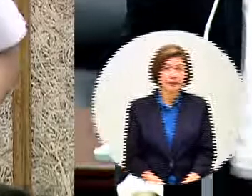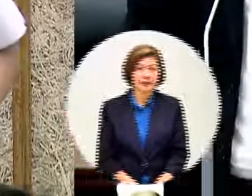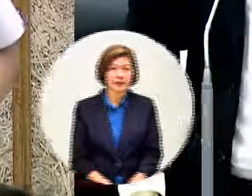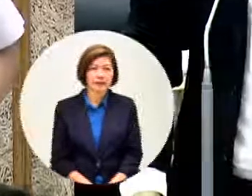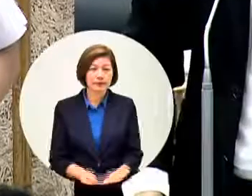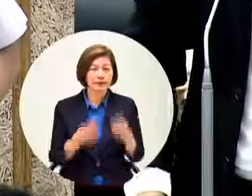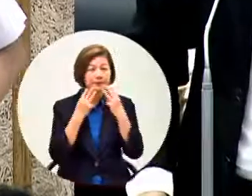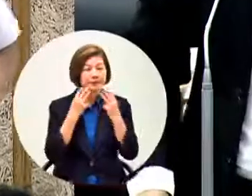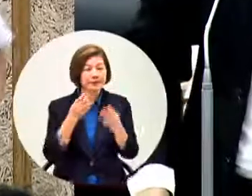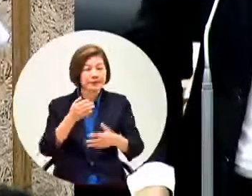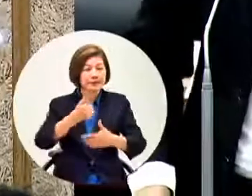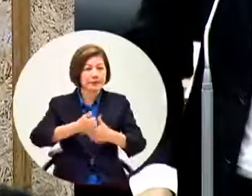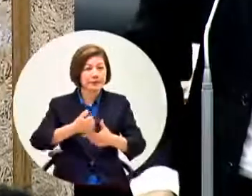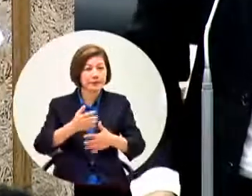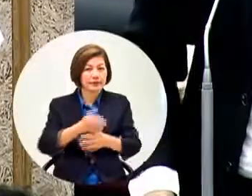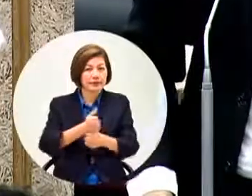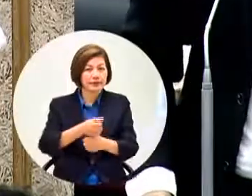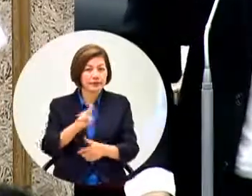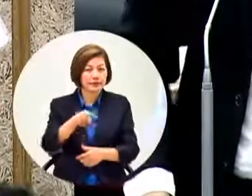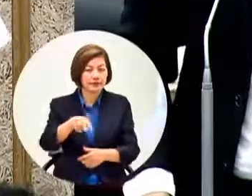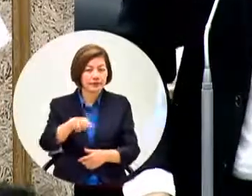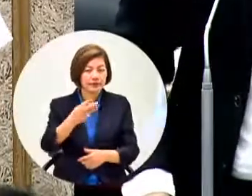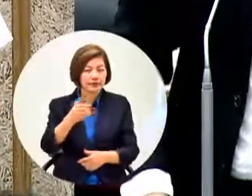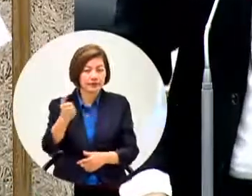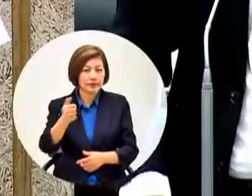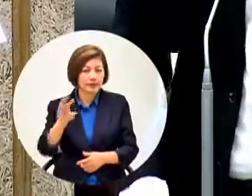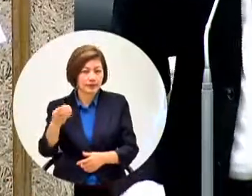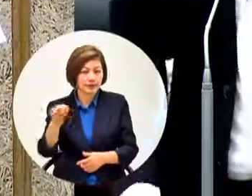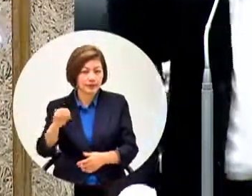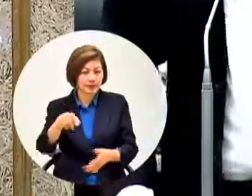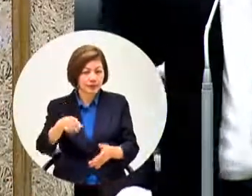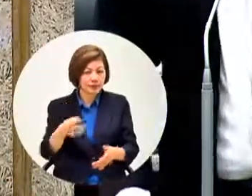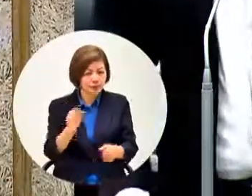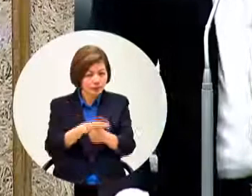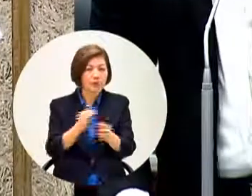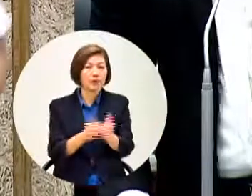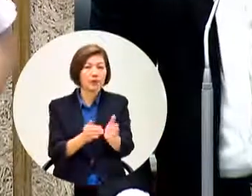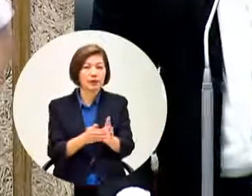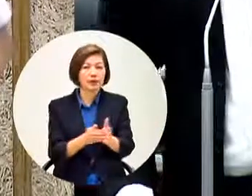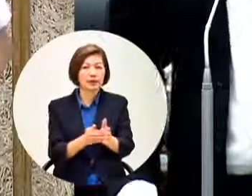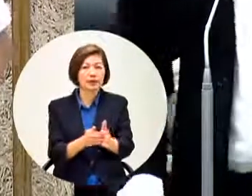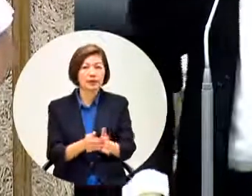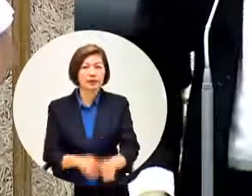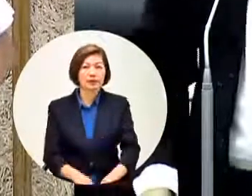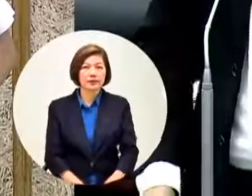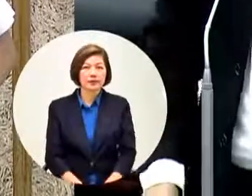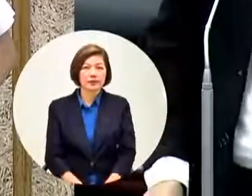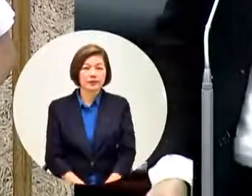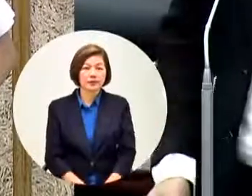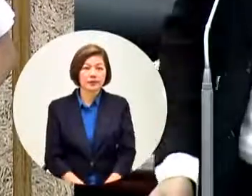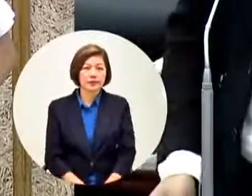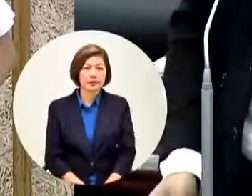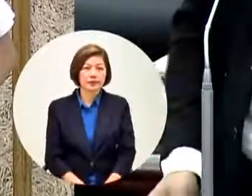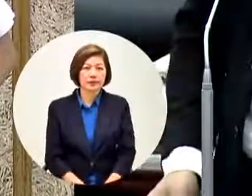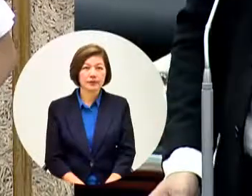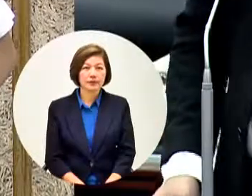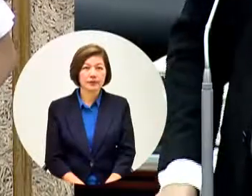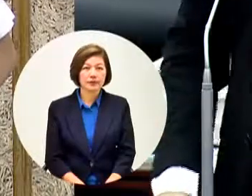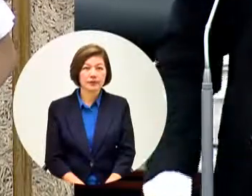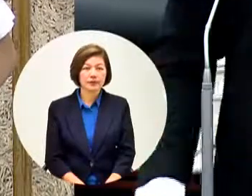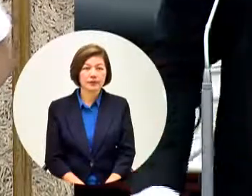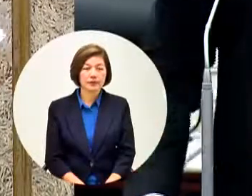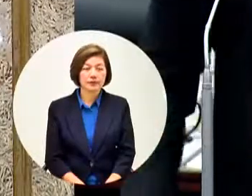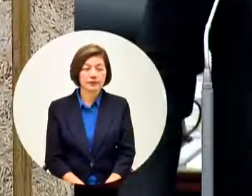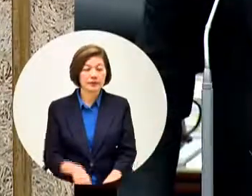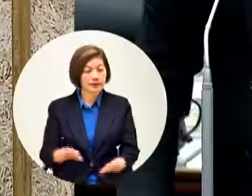署这个2350万这个部分经费已经到位，那我们在目前的一个设